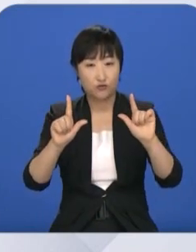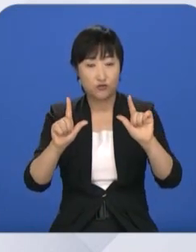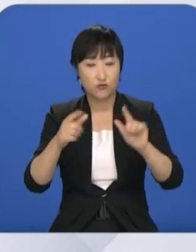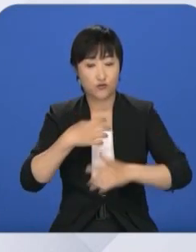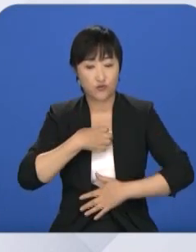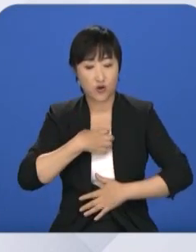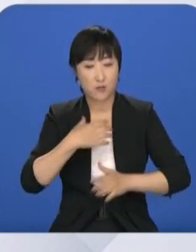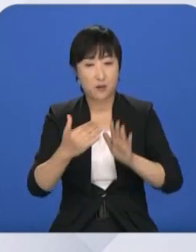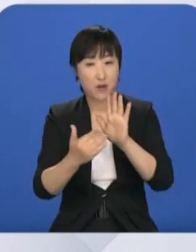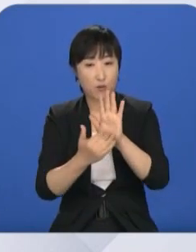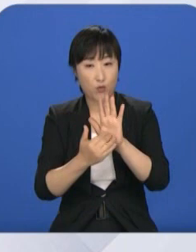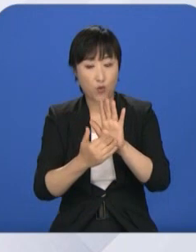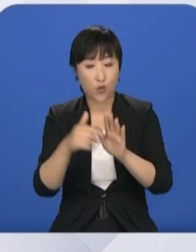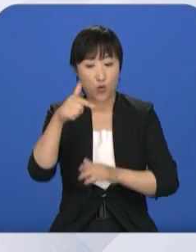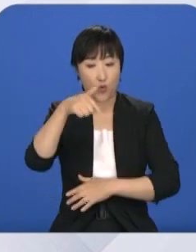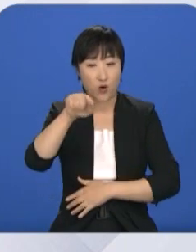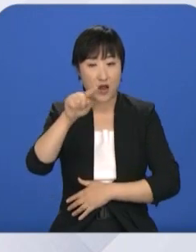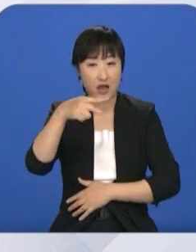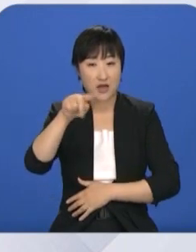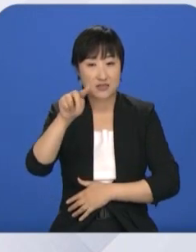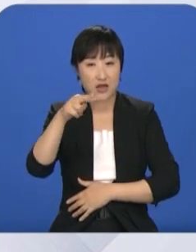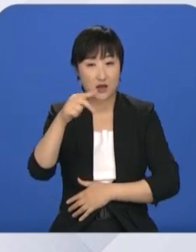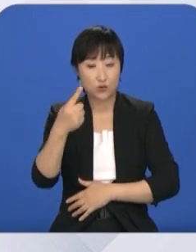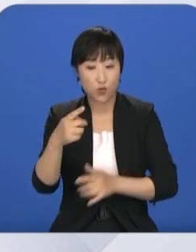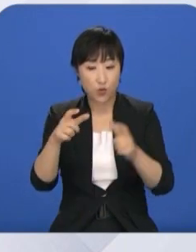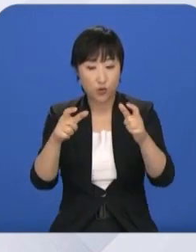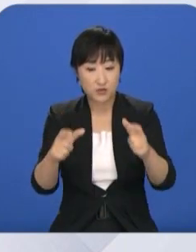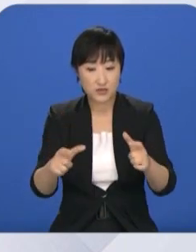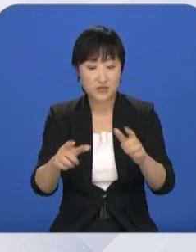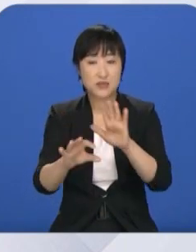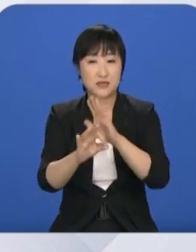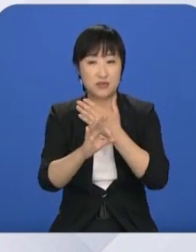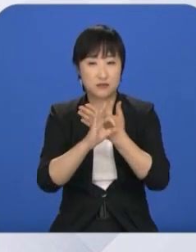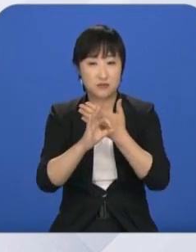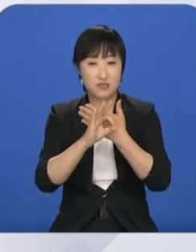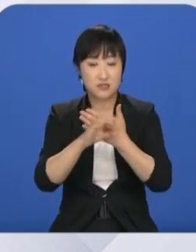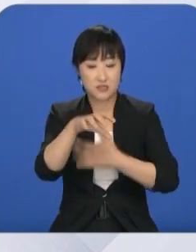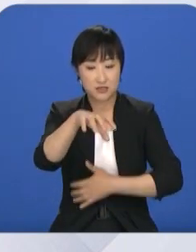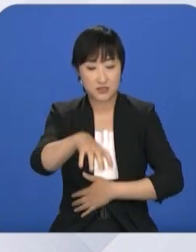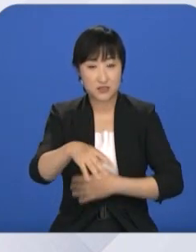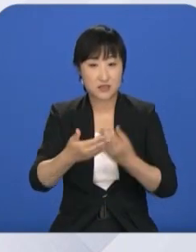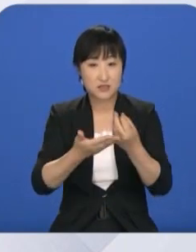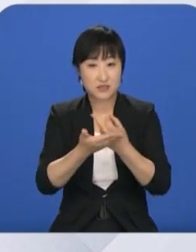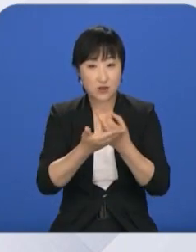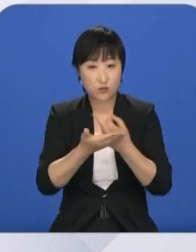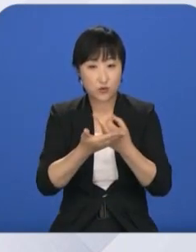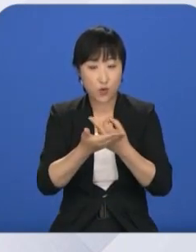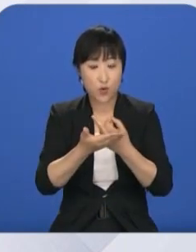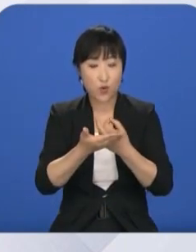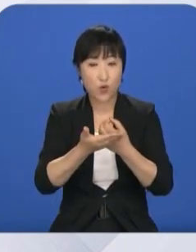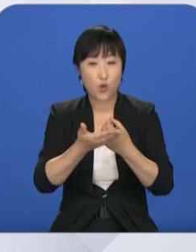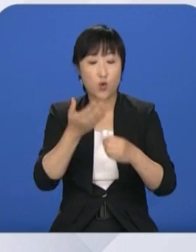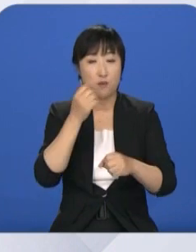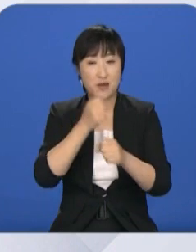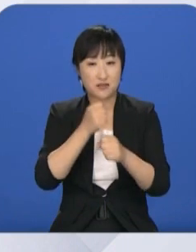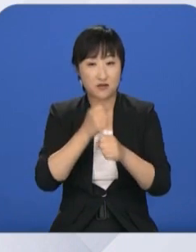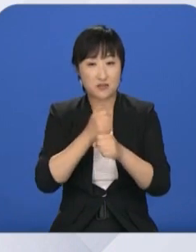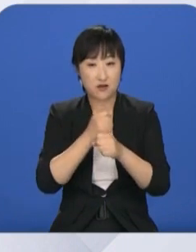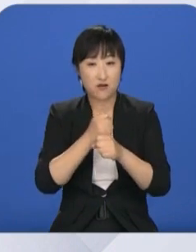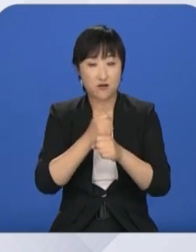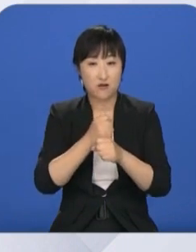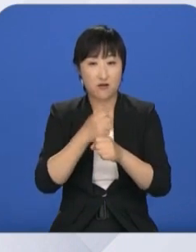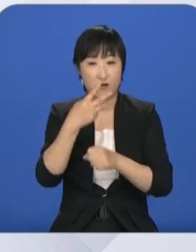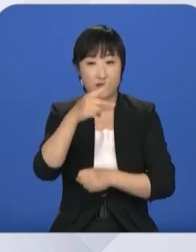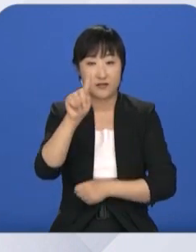문제가 있기 때문에 가사도를 하나의 시범 단지로 운영해서 그 탄소 제로섬으로 한번